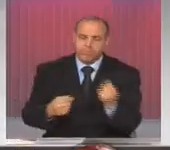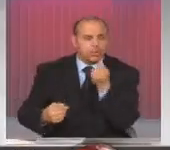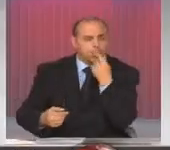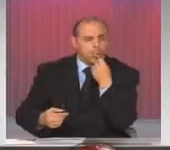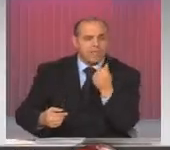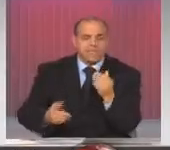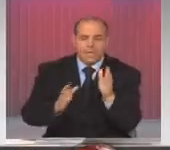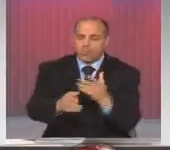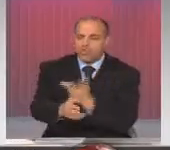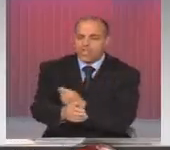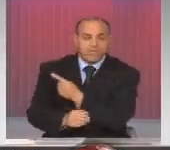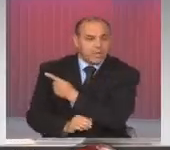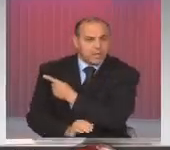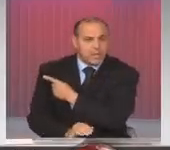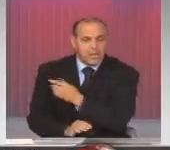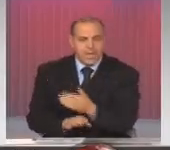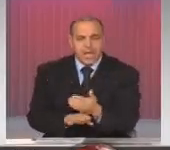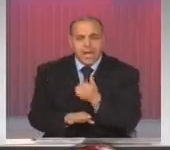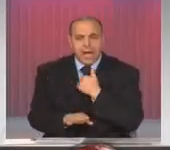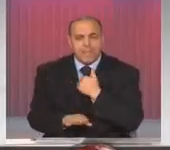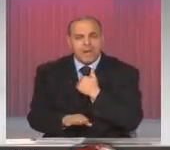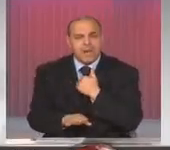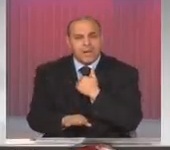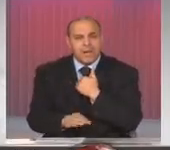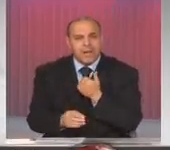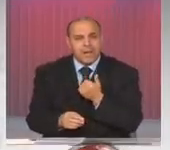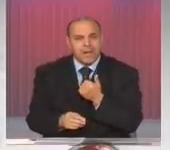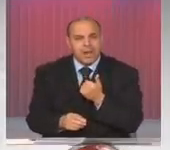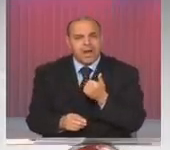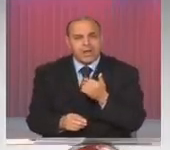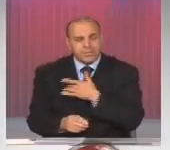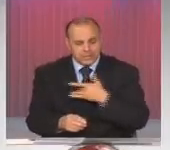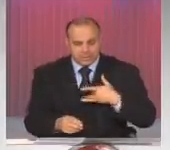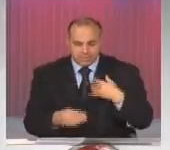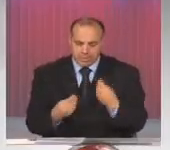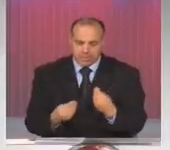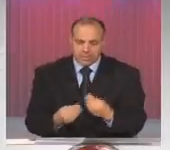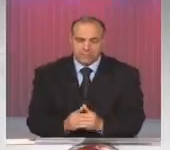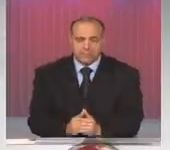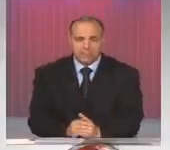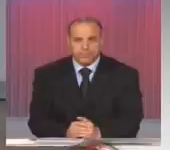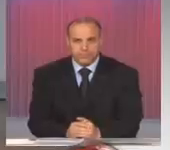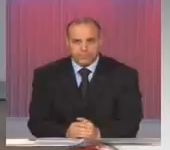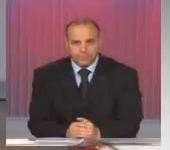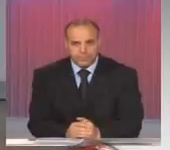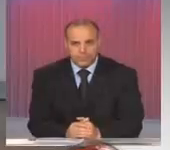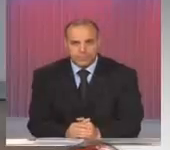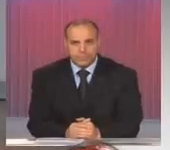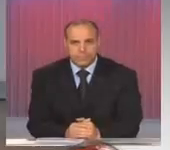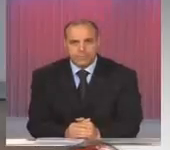اللازمة بالمستشفى قبل أن يغادره في حالة صحية جيدة.